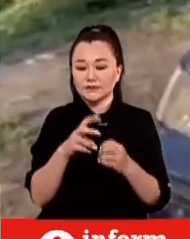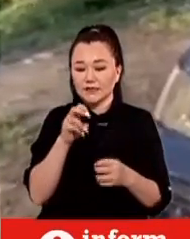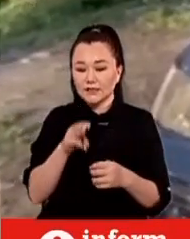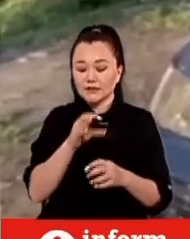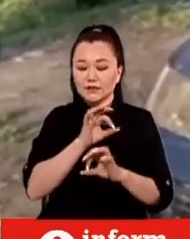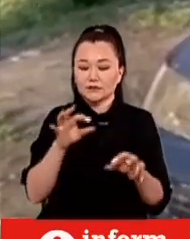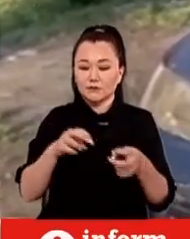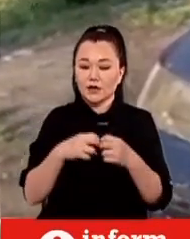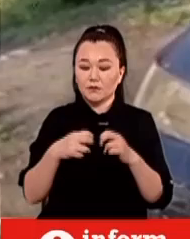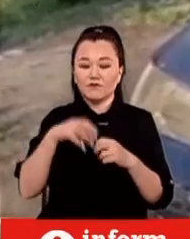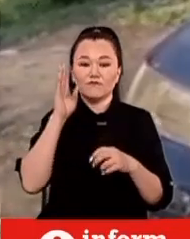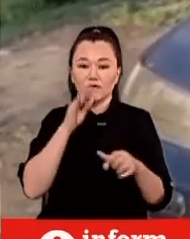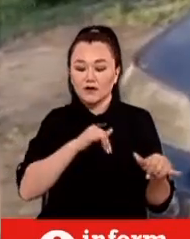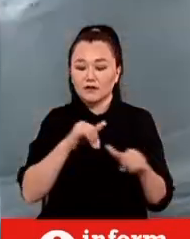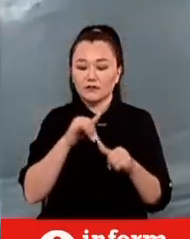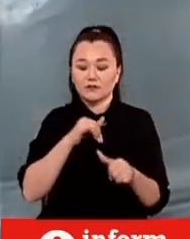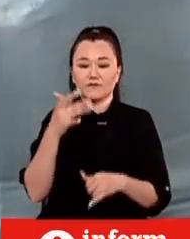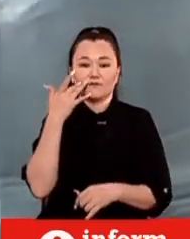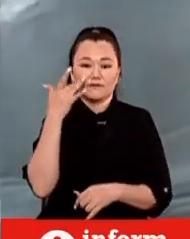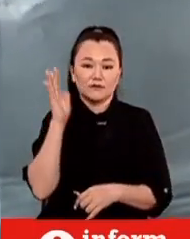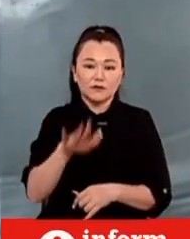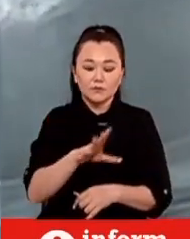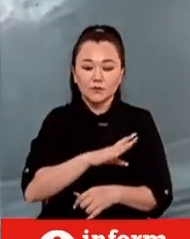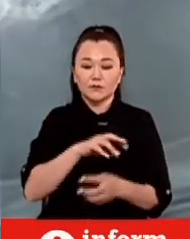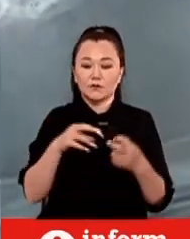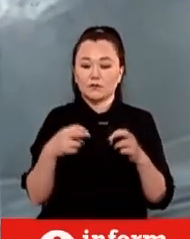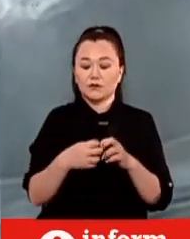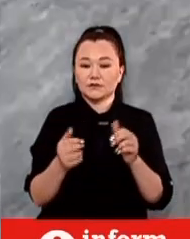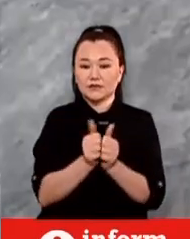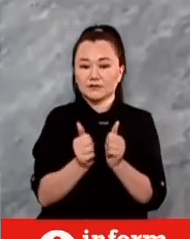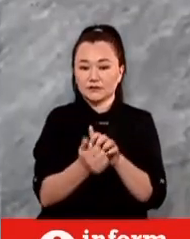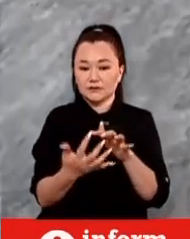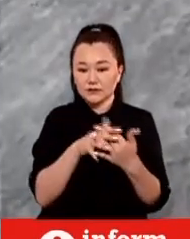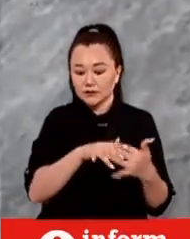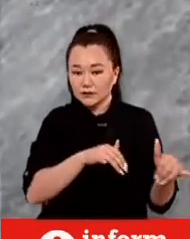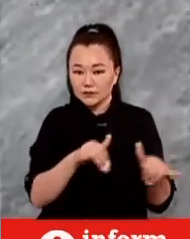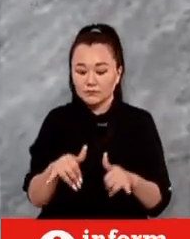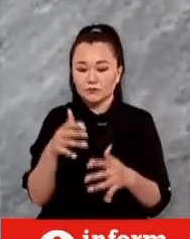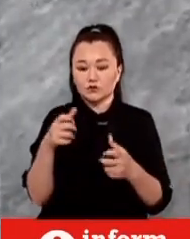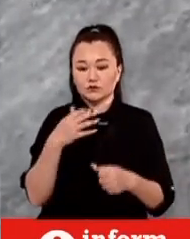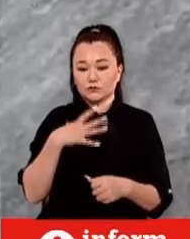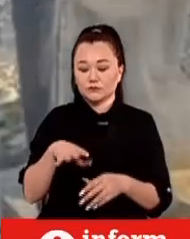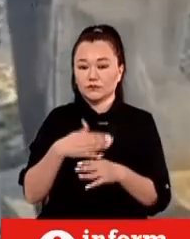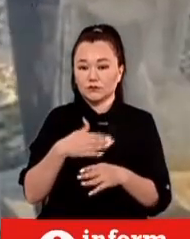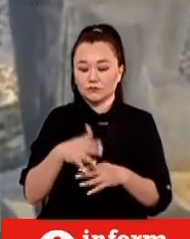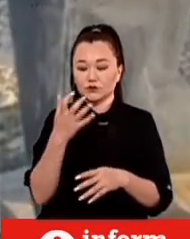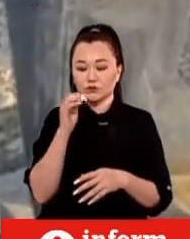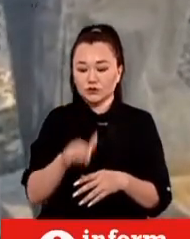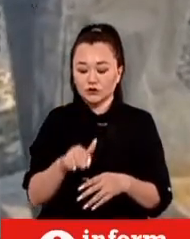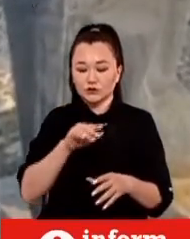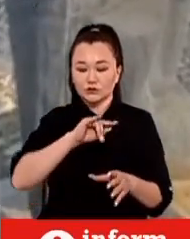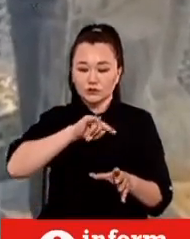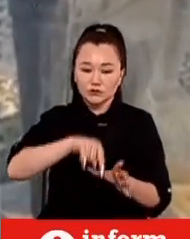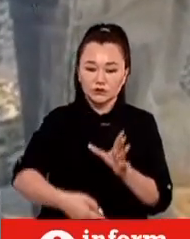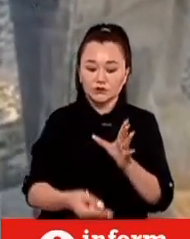Говорит, проблемы с питьевой водой были всегда. Возят из соседнего села. Пришлось взять кредит 500 тысяч, пробурить